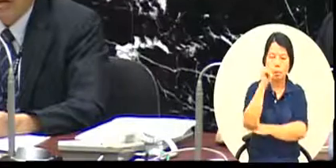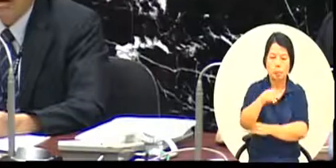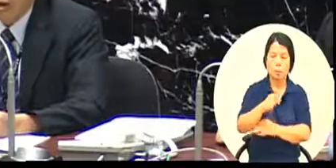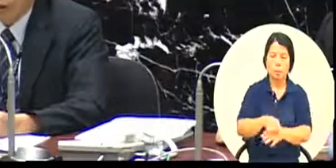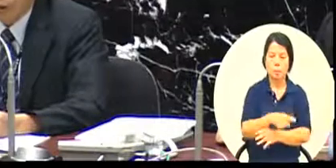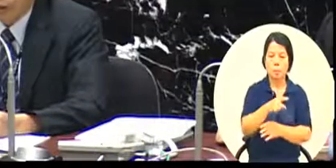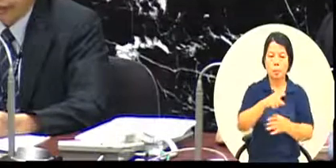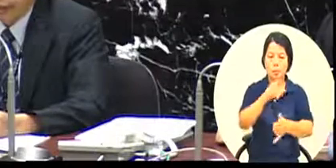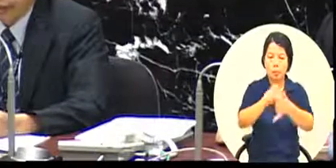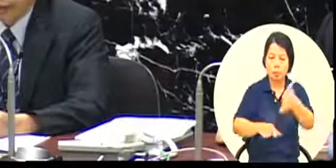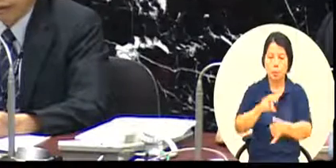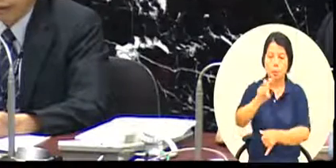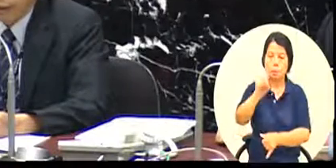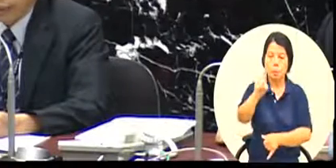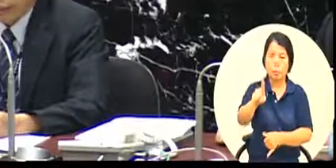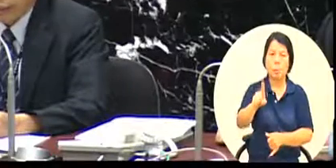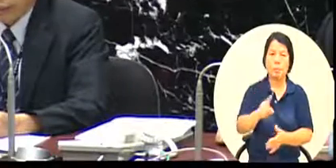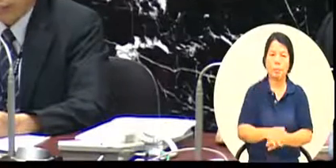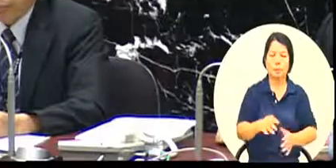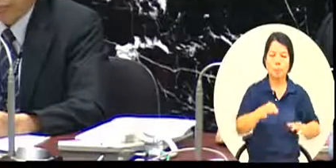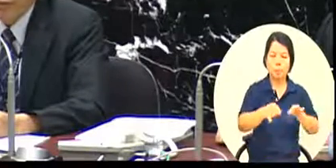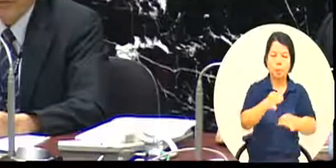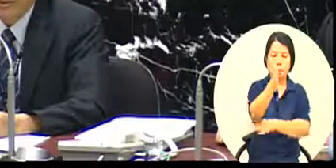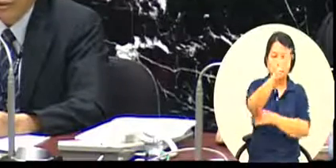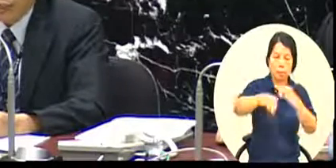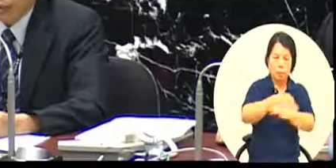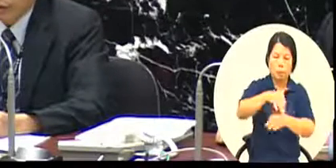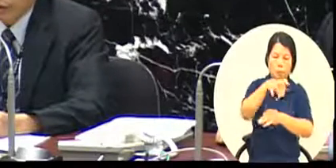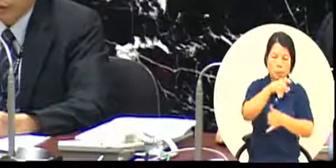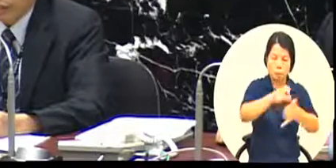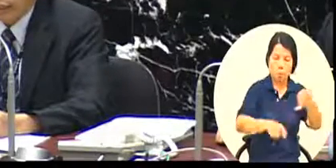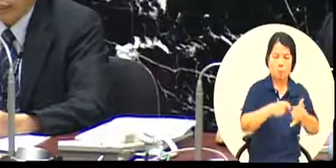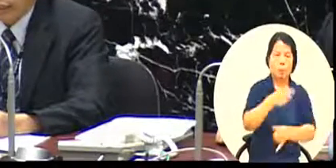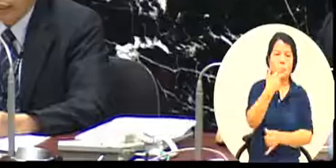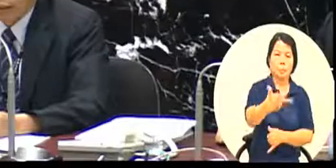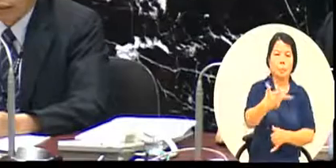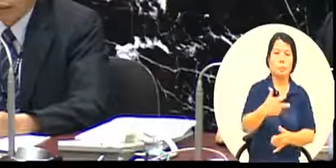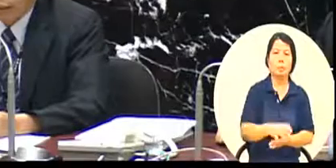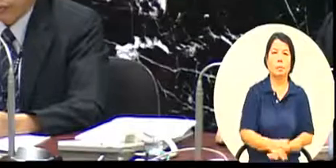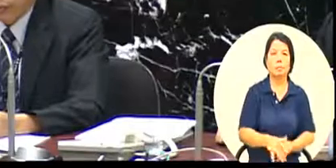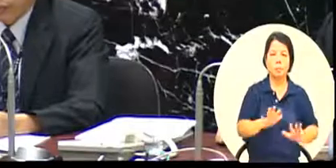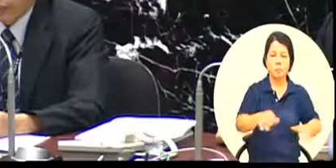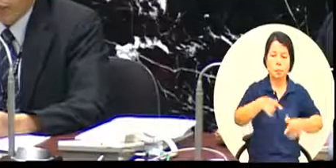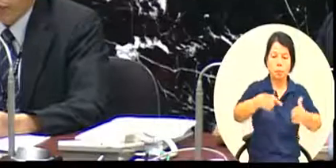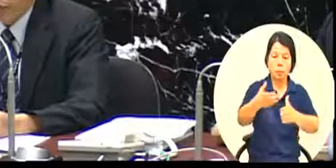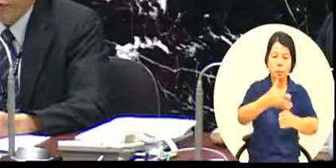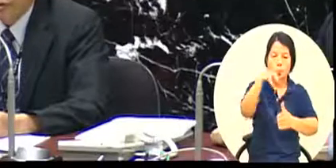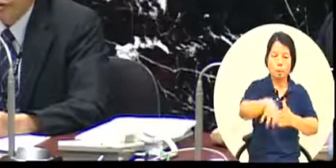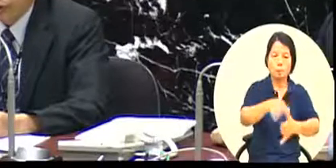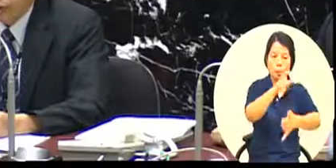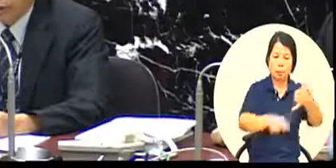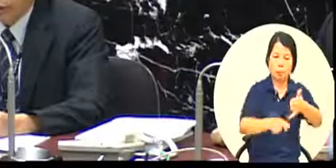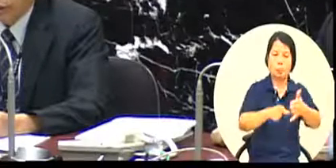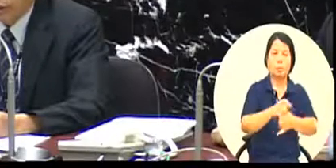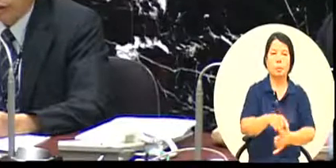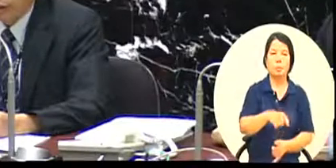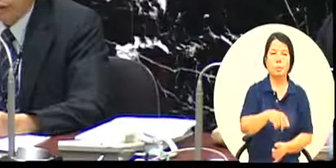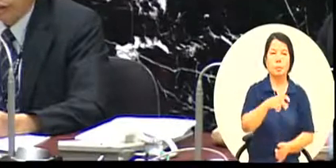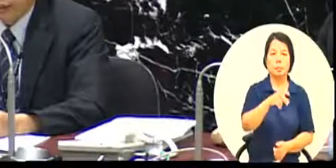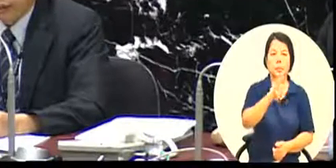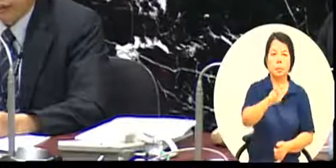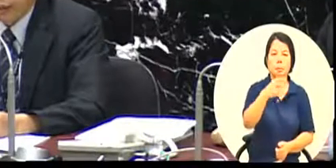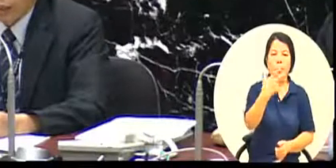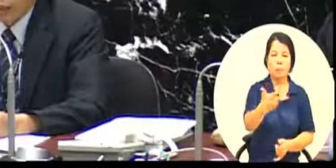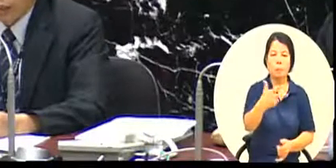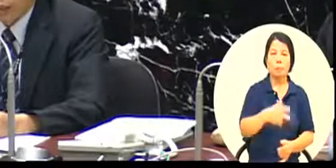二十一号，二十一案；财经类编号一至七号，七案；教育类编号一至二十七号，二十